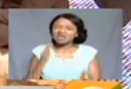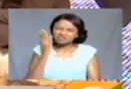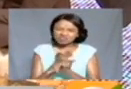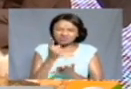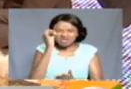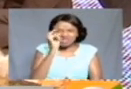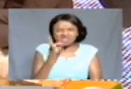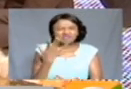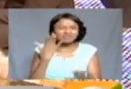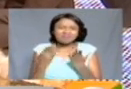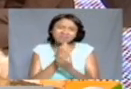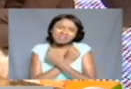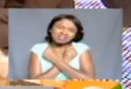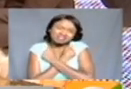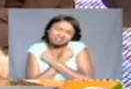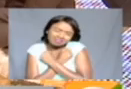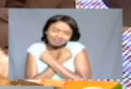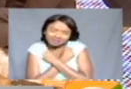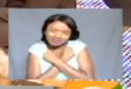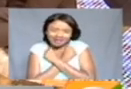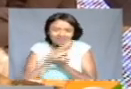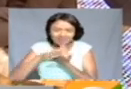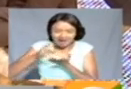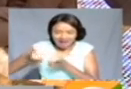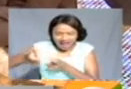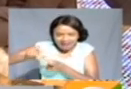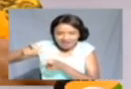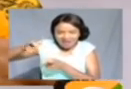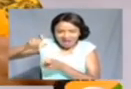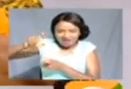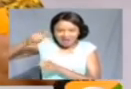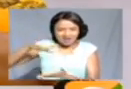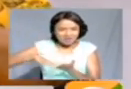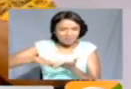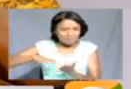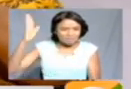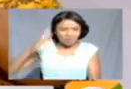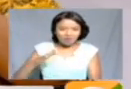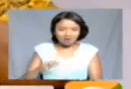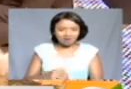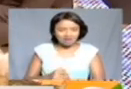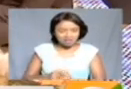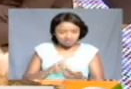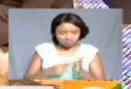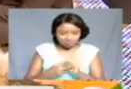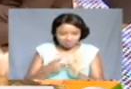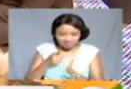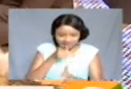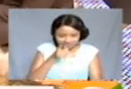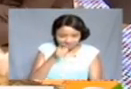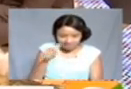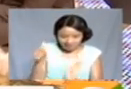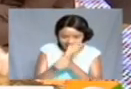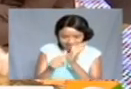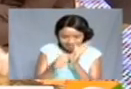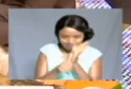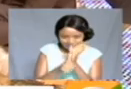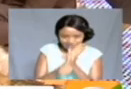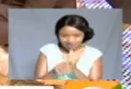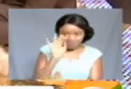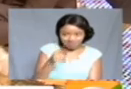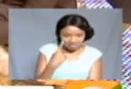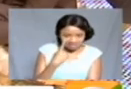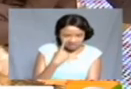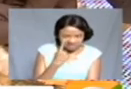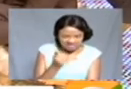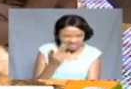kuna jambo labda linamfurahisha, sasa anafanya vile kukuzubaisha. Naje kama linamfurahisha uzubae. Sasa utaona hili